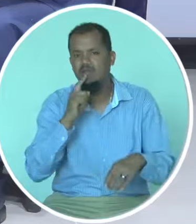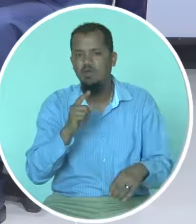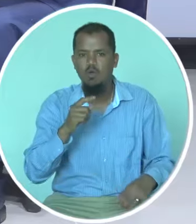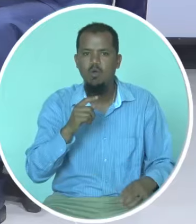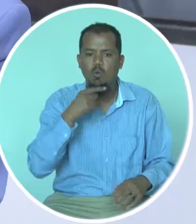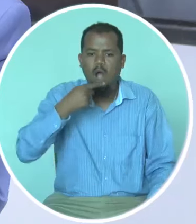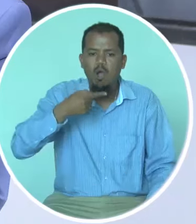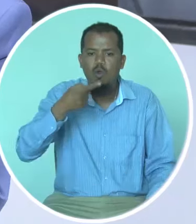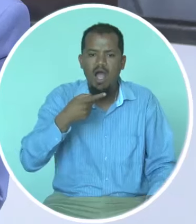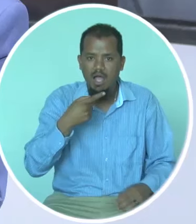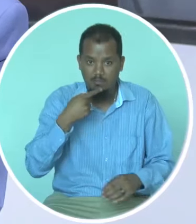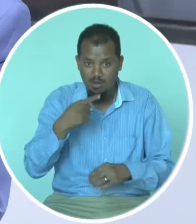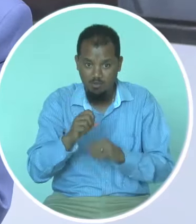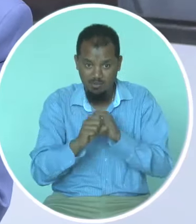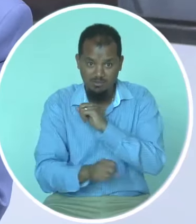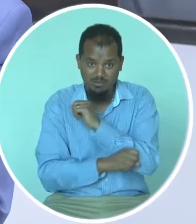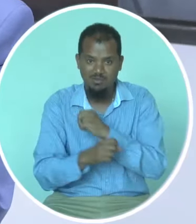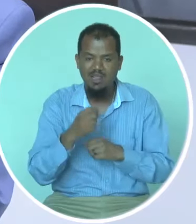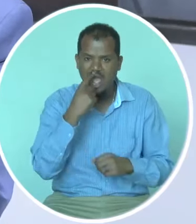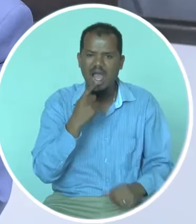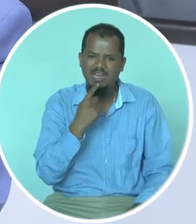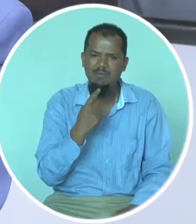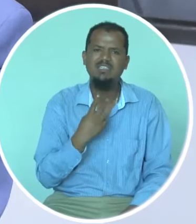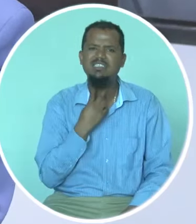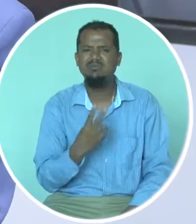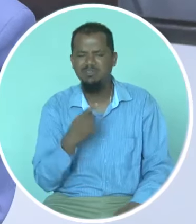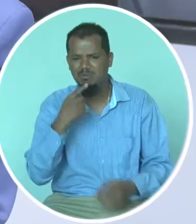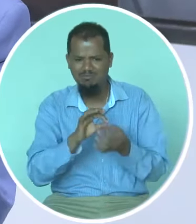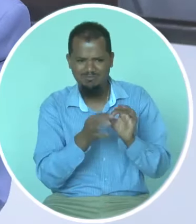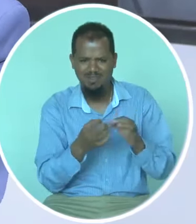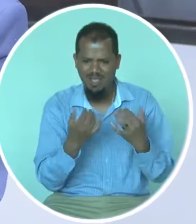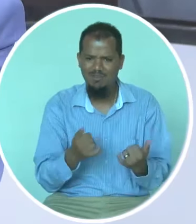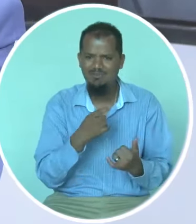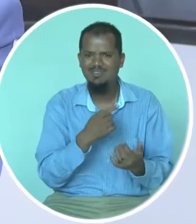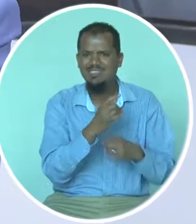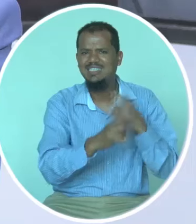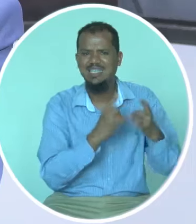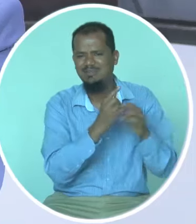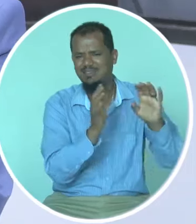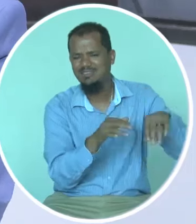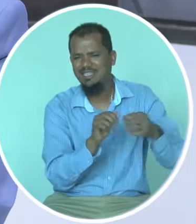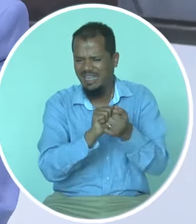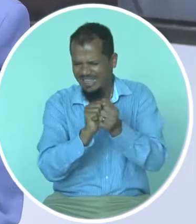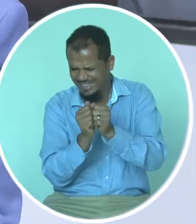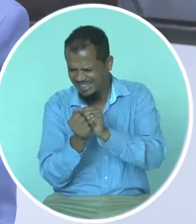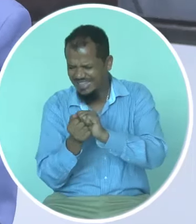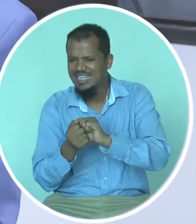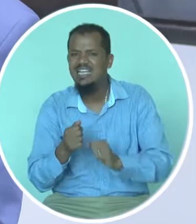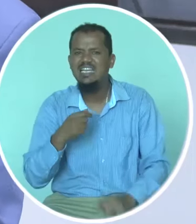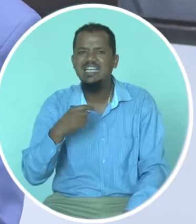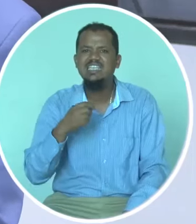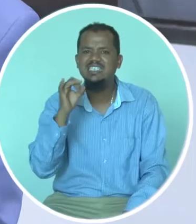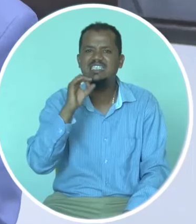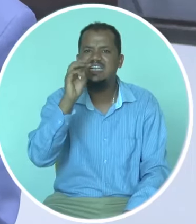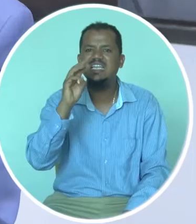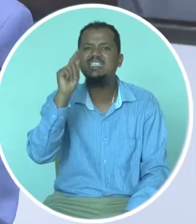ቋንቋ የሚለውን መሰረት በድምጽ ላይ አንደበታይ የሚሉትን ትርጓሜዎች ነው አሁን ግን ያ ዘመን እየተቀየረ መጥቶ ልሳን የሚለው